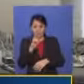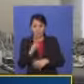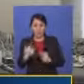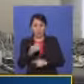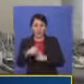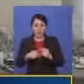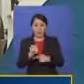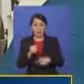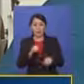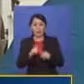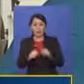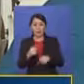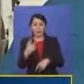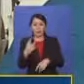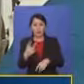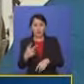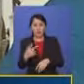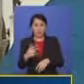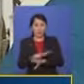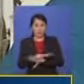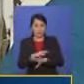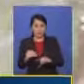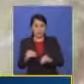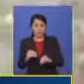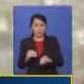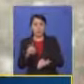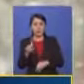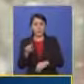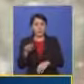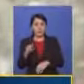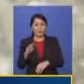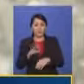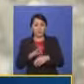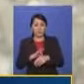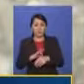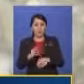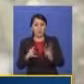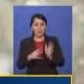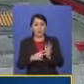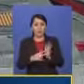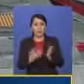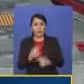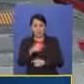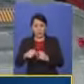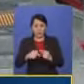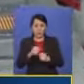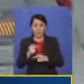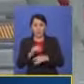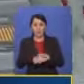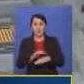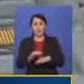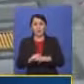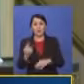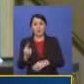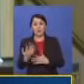нысандарын тексеруге 3 жылдық мораторий енгізілді. 100 мыңға жуық тексеріс жүргізілмейді. Пандемия кезінде 700 мыңнан астам кәсіпкер салықтық жеңілдікке